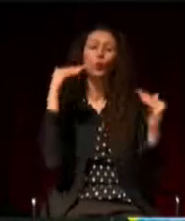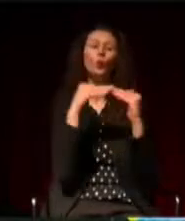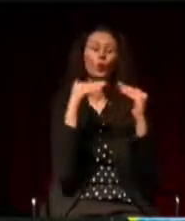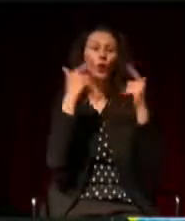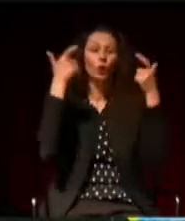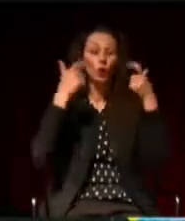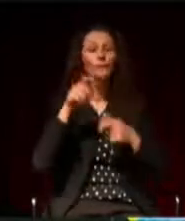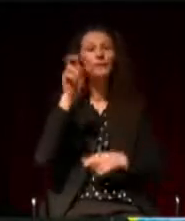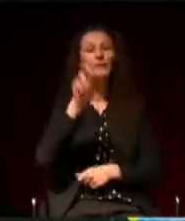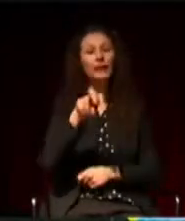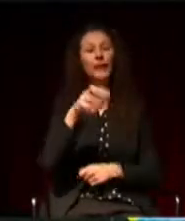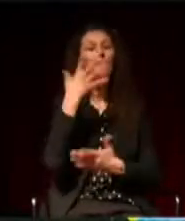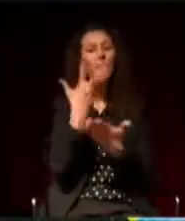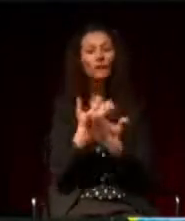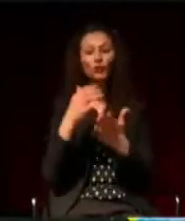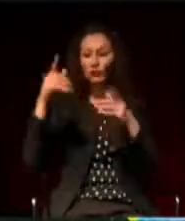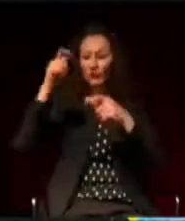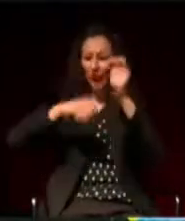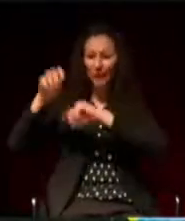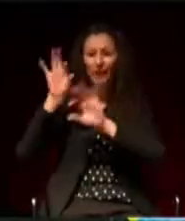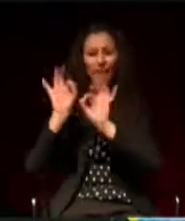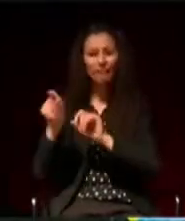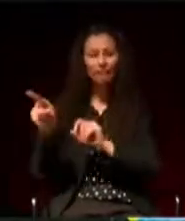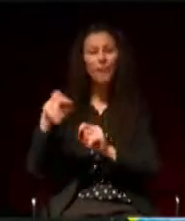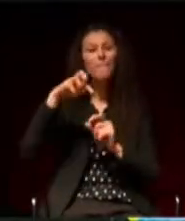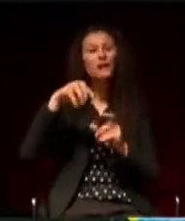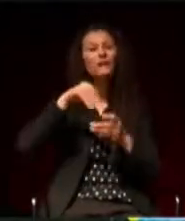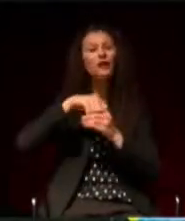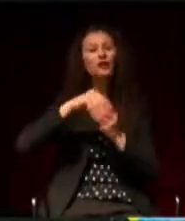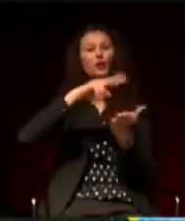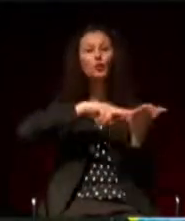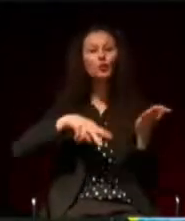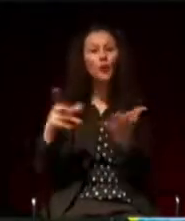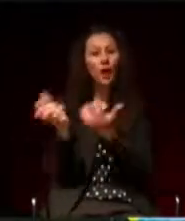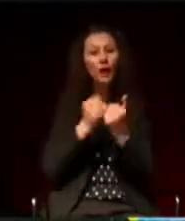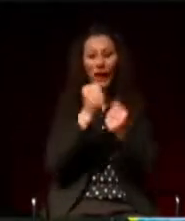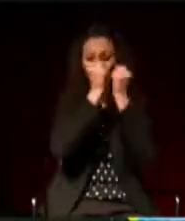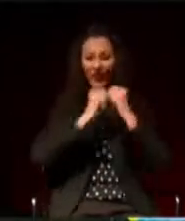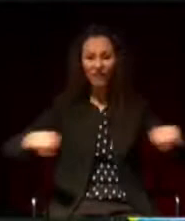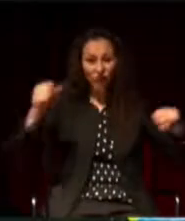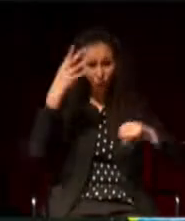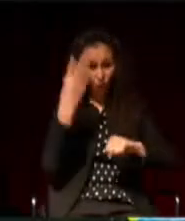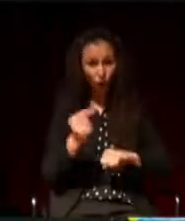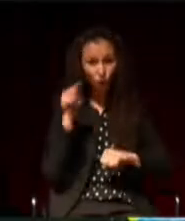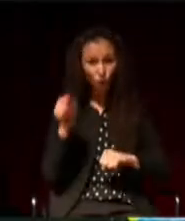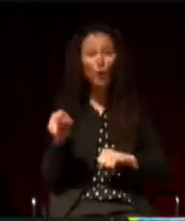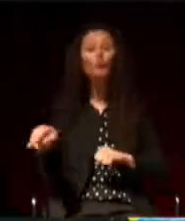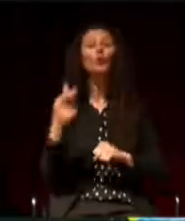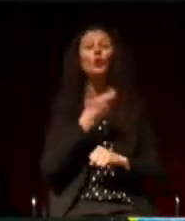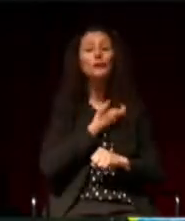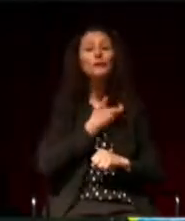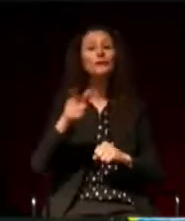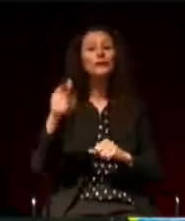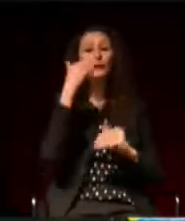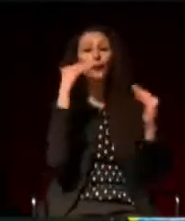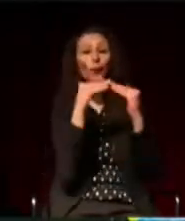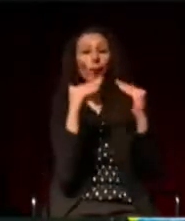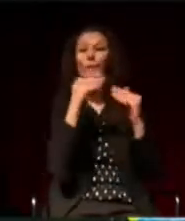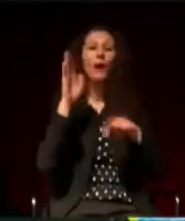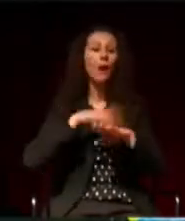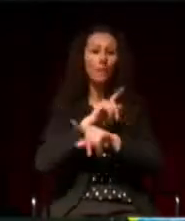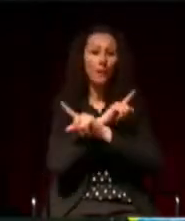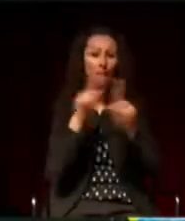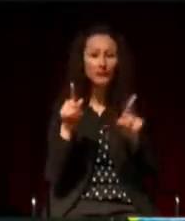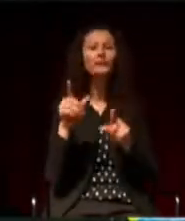uygulanır. 8. Mevcut yapının bulunduğu parsel ruhsatın alındığı tarihten sonra ifraz edilmiş ise bu usul ve esasa göre uygulama